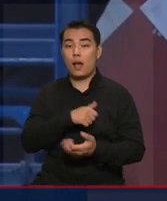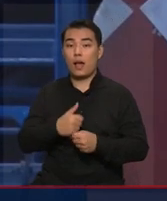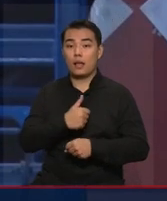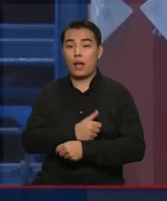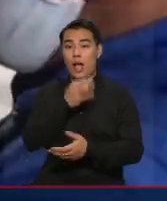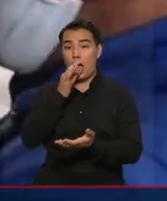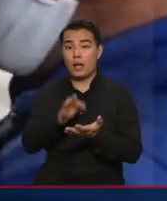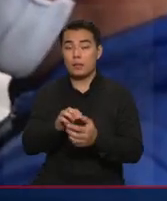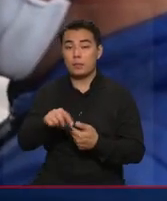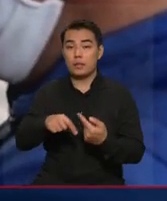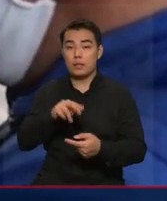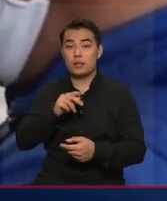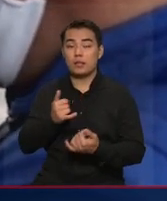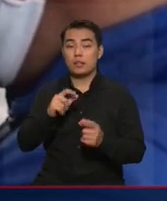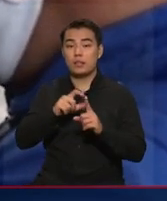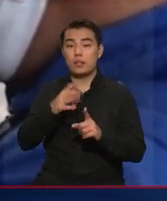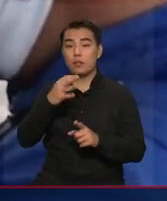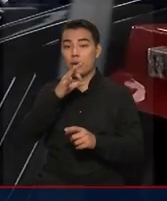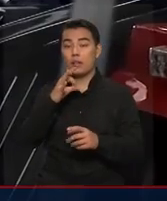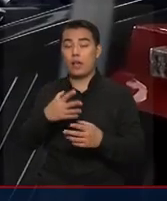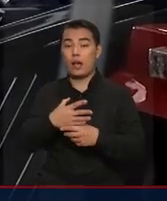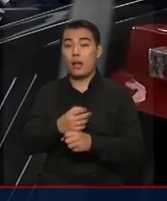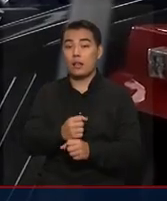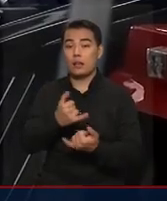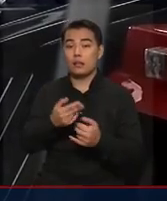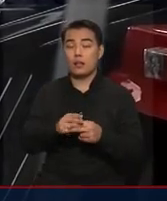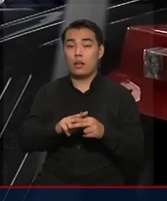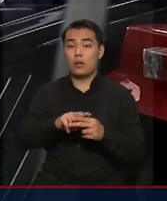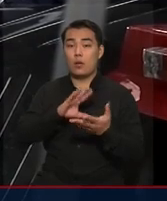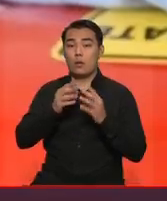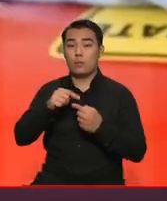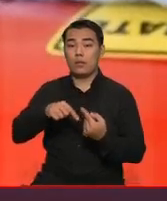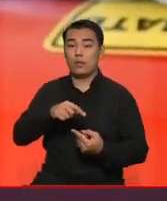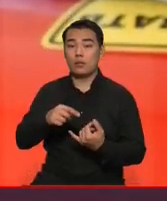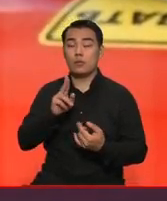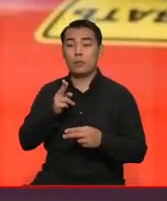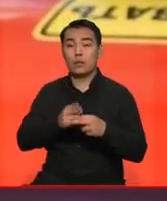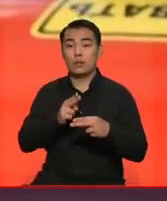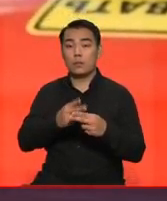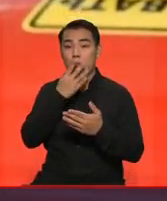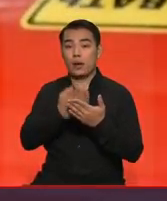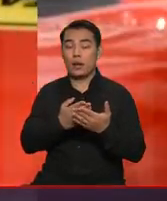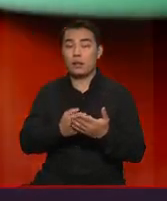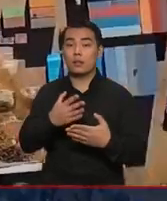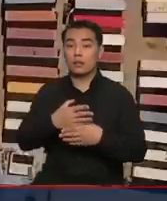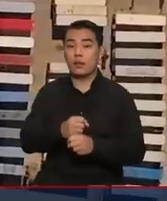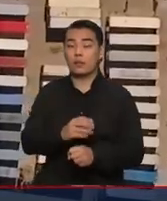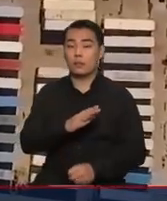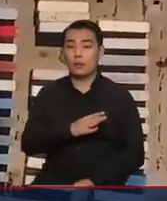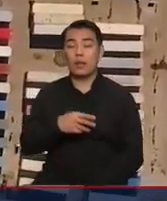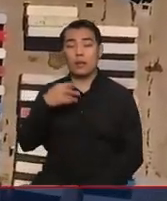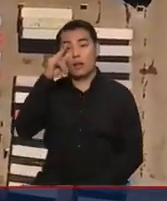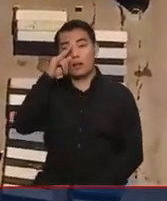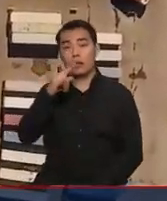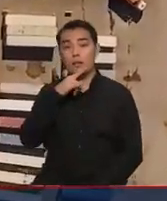тартылған бизнес өкілдерінің саны 50% азайып, мемлекеттің бизнес процестерге жөн жосықсыз араласу көрсеткіші төмендеген.